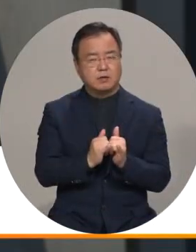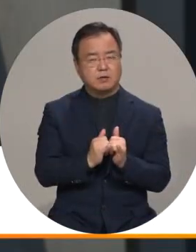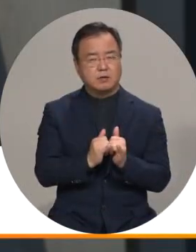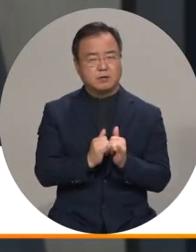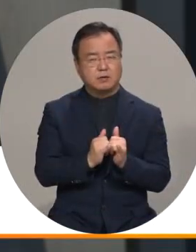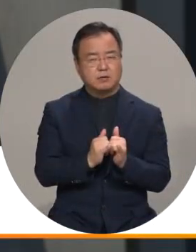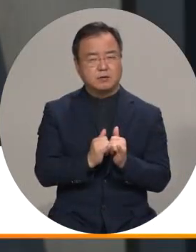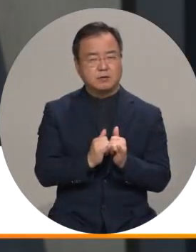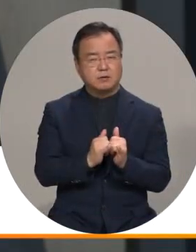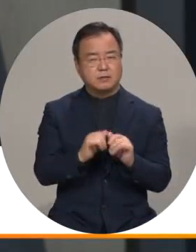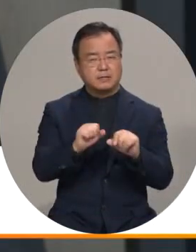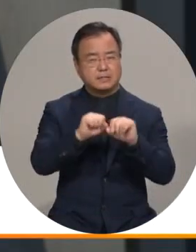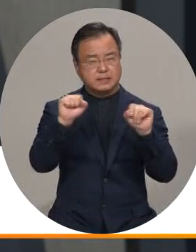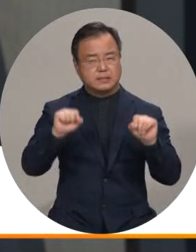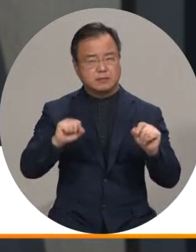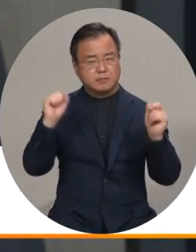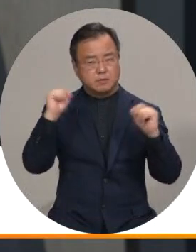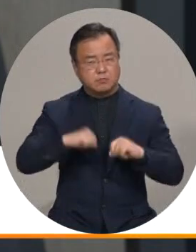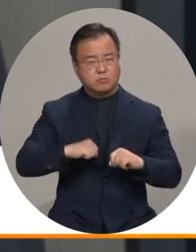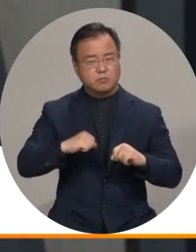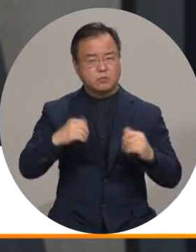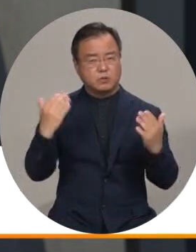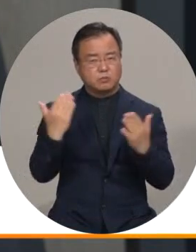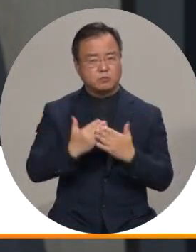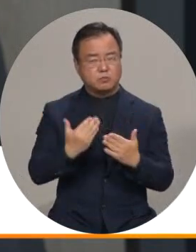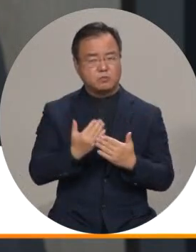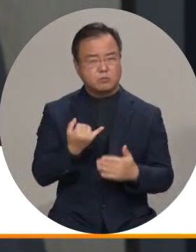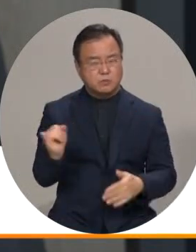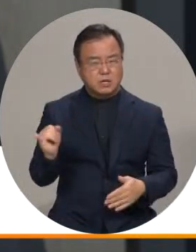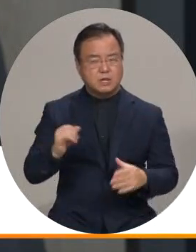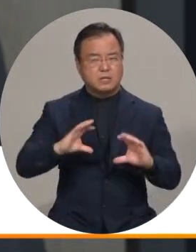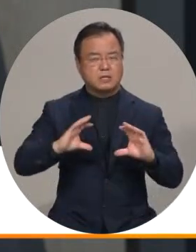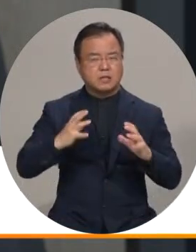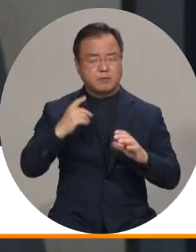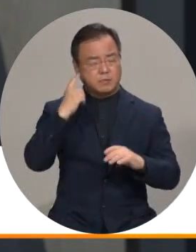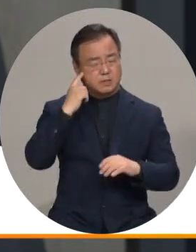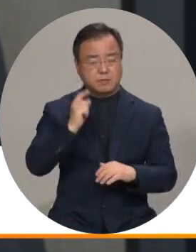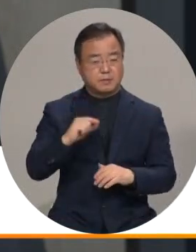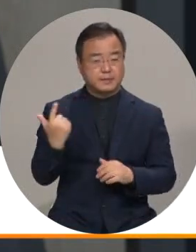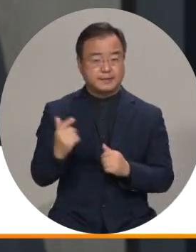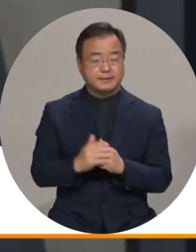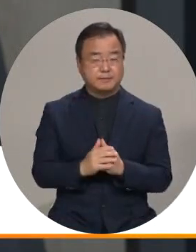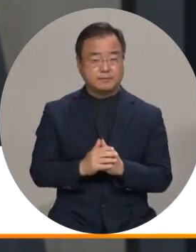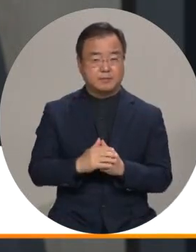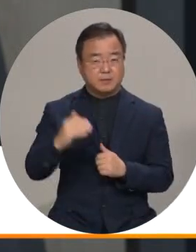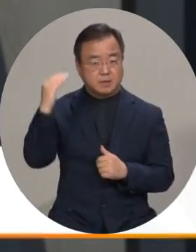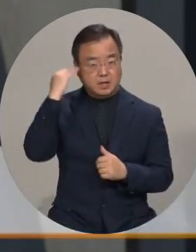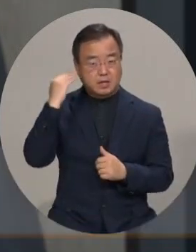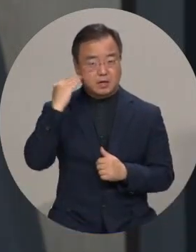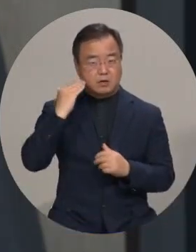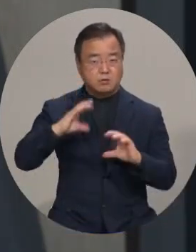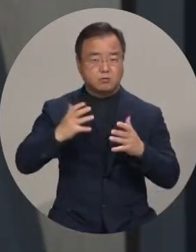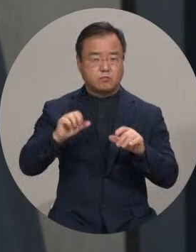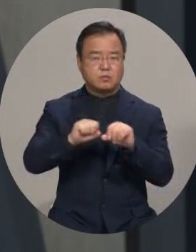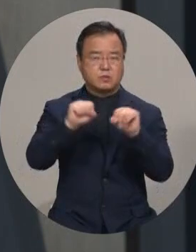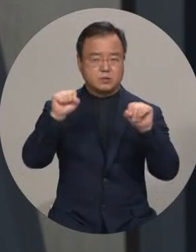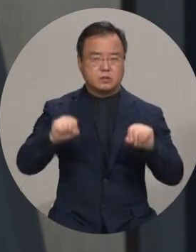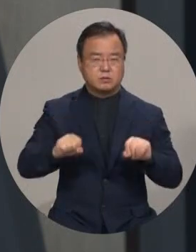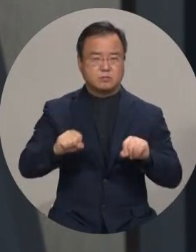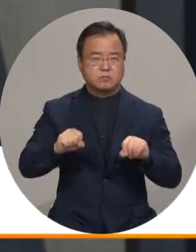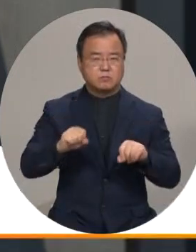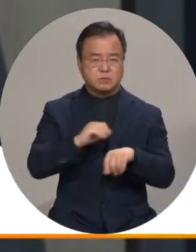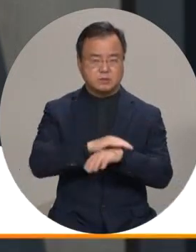어 시스템이 무너졌다 후진국이다 이렇게 생각하지 않아요 우리가 살고 있는 우리 나라는 시스템이 굉장히